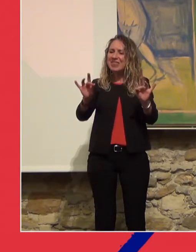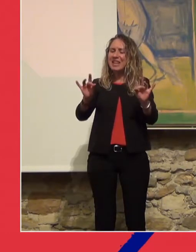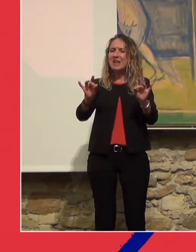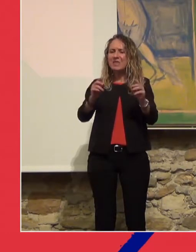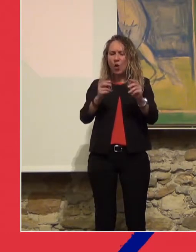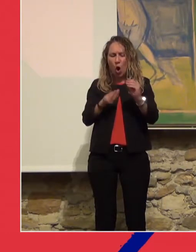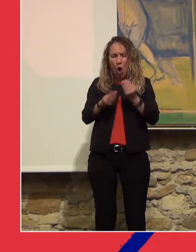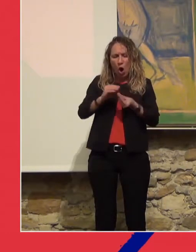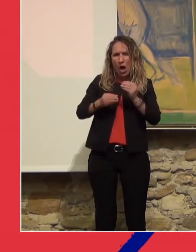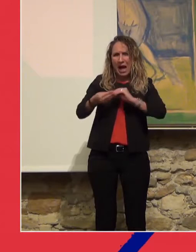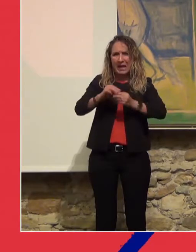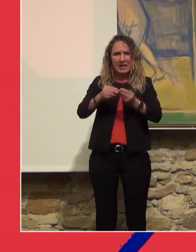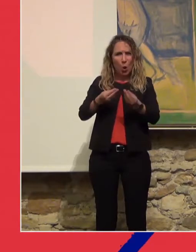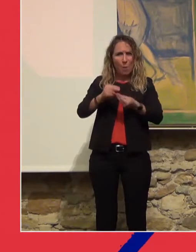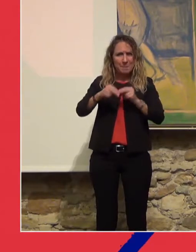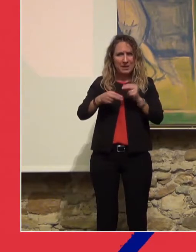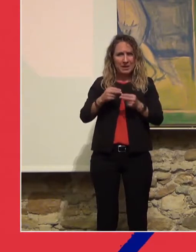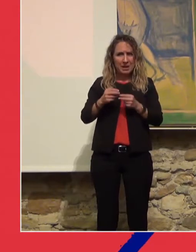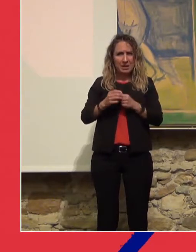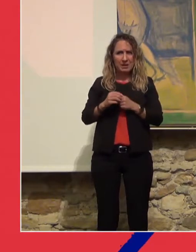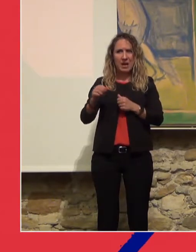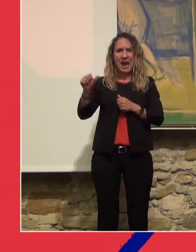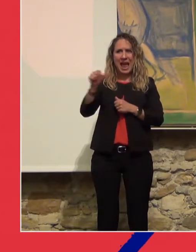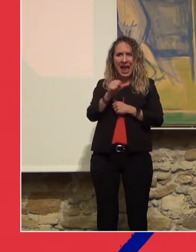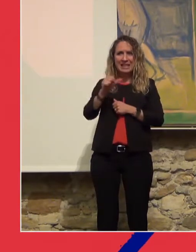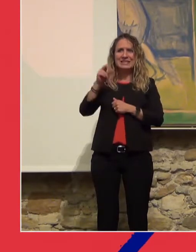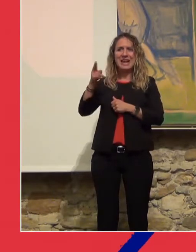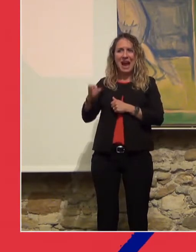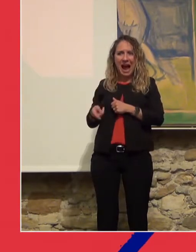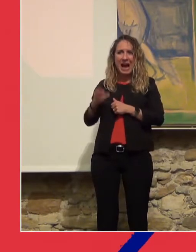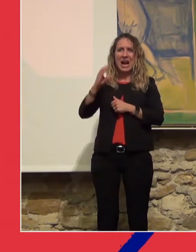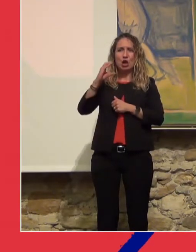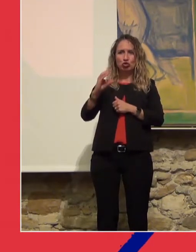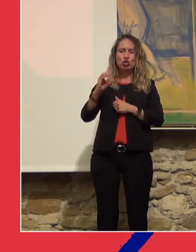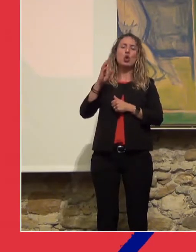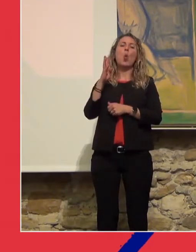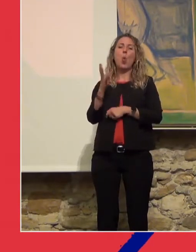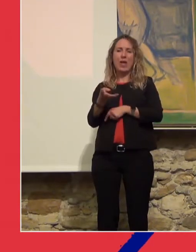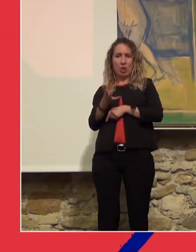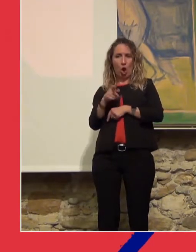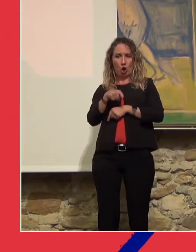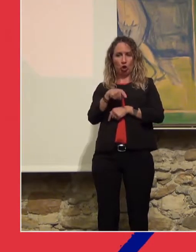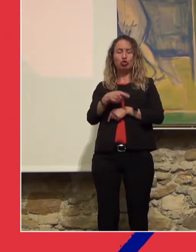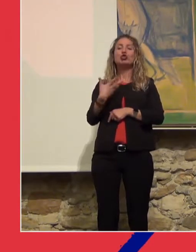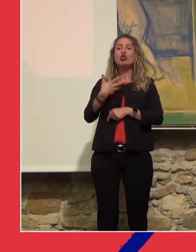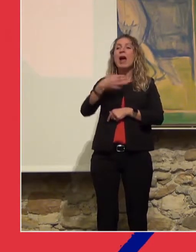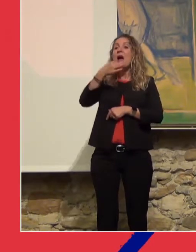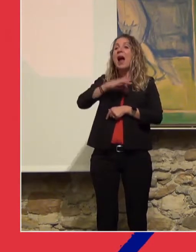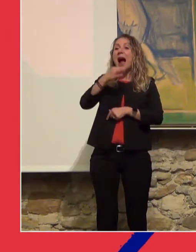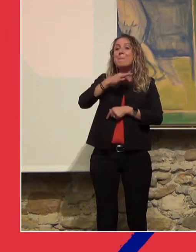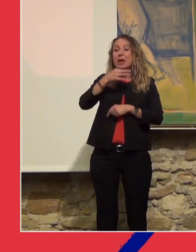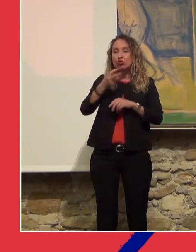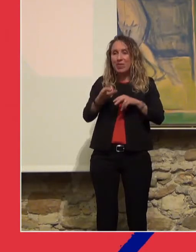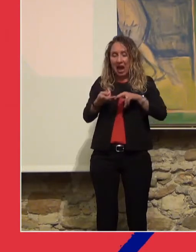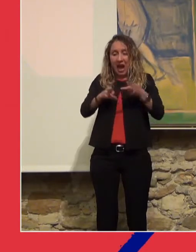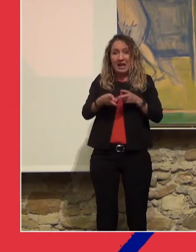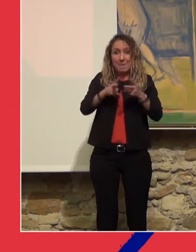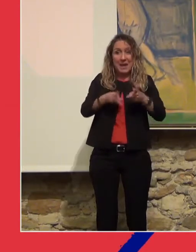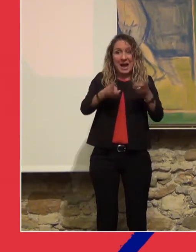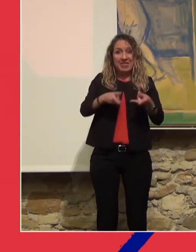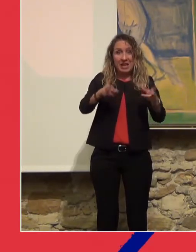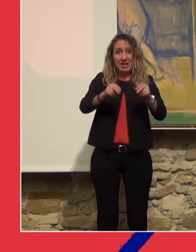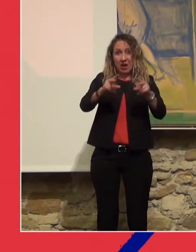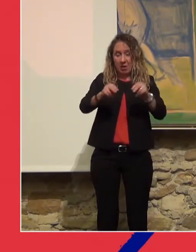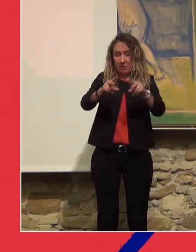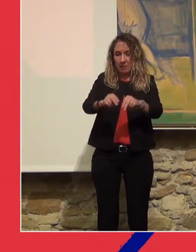SHC-14, che mostra una robusta capacità replicativa sia in vitro che in vivo. Uccideva tutti i